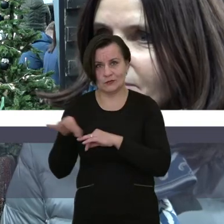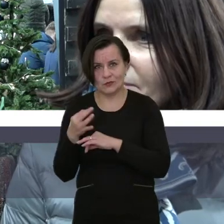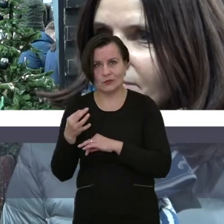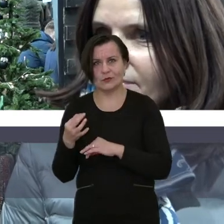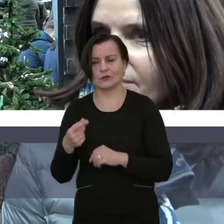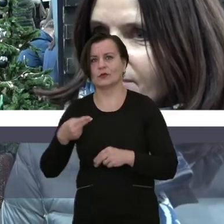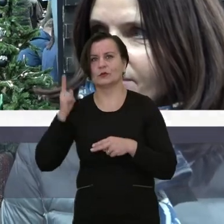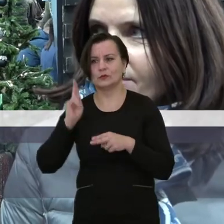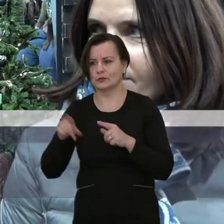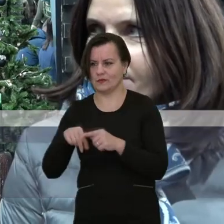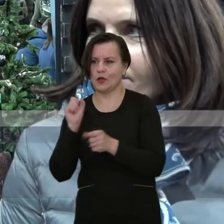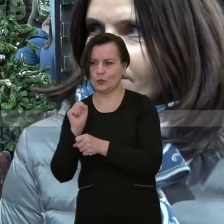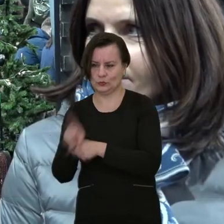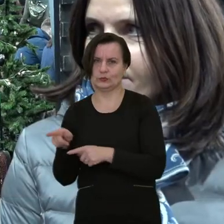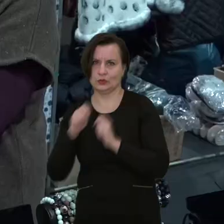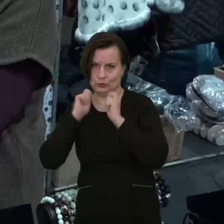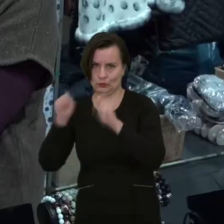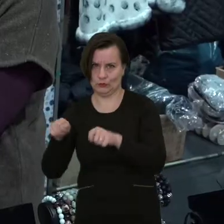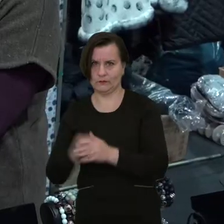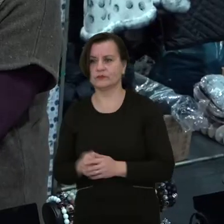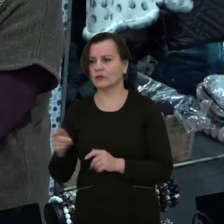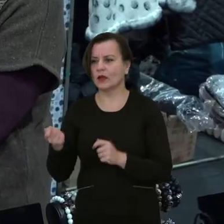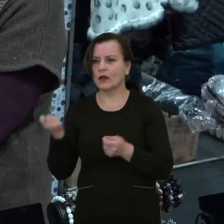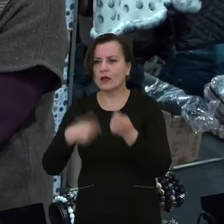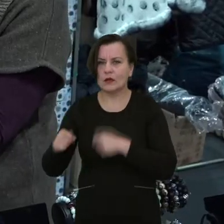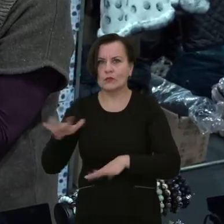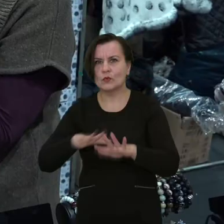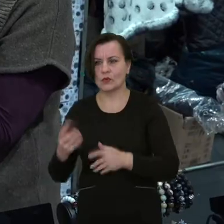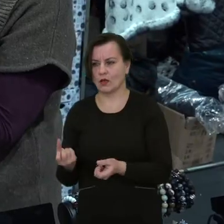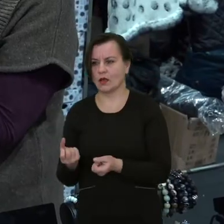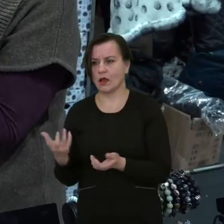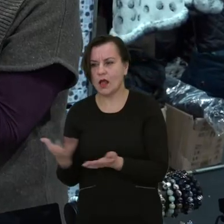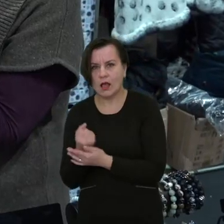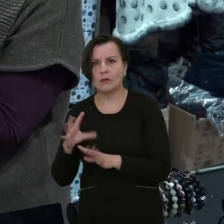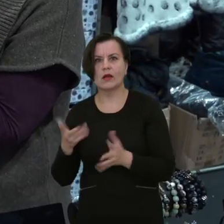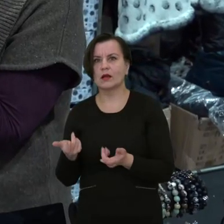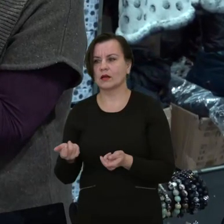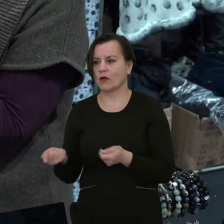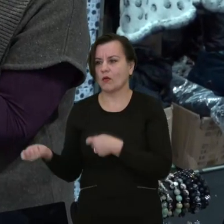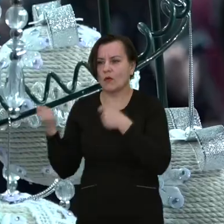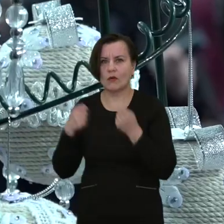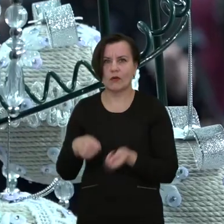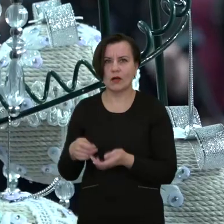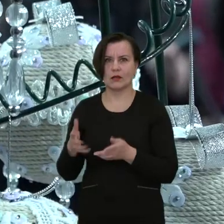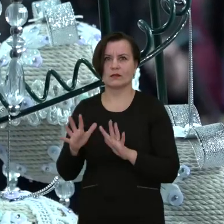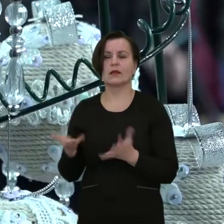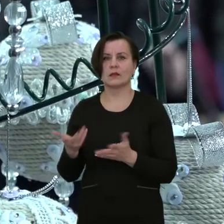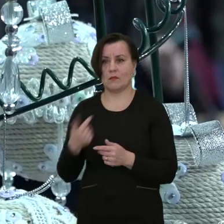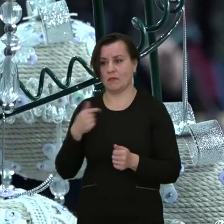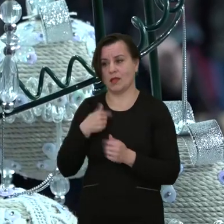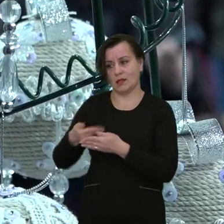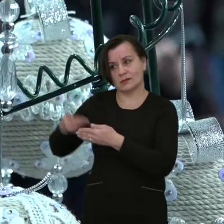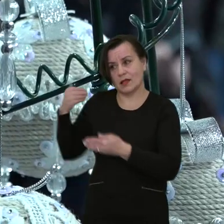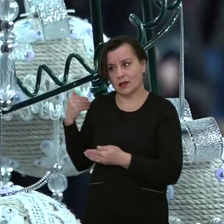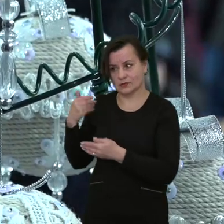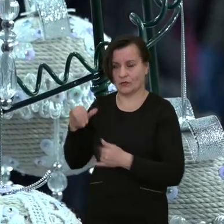nusprendėm užsakyti būtent tokią dovaną. Mugė radot, ar jau atvežė jums? Ne, mes prieš mugę susisiekėm su meistrė ir meistrė mums